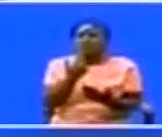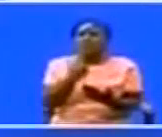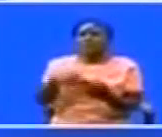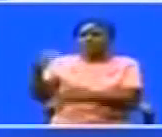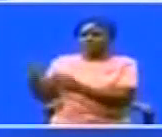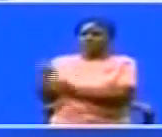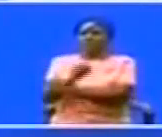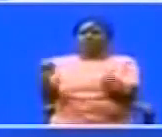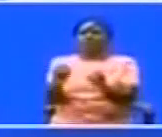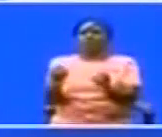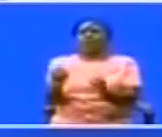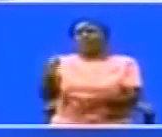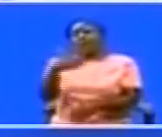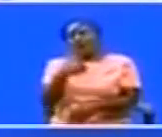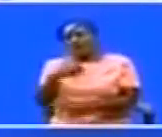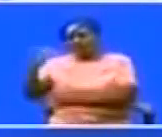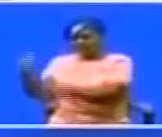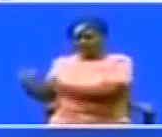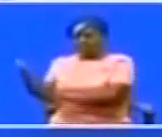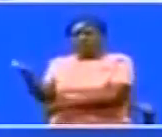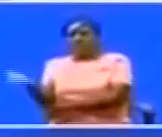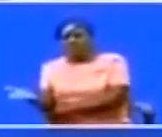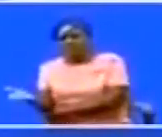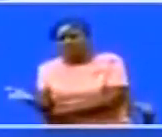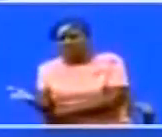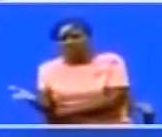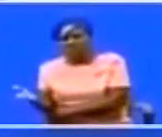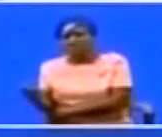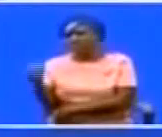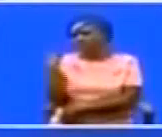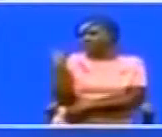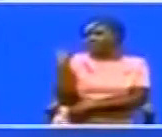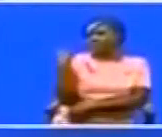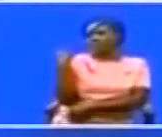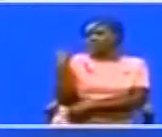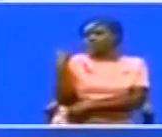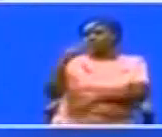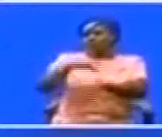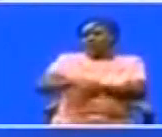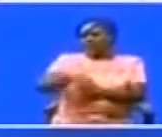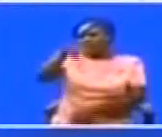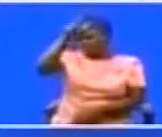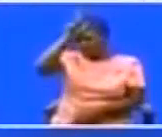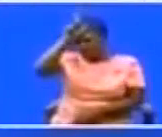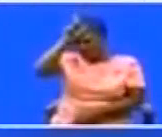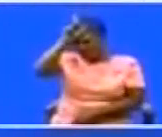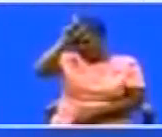iko, mpaka ya wa Meru iko. Na kuna juzi walienda na mbuzi